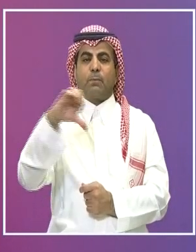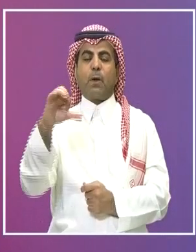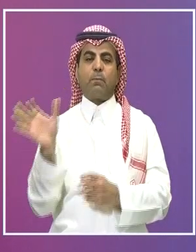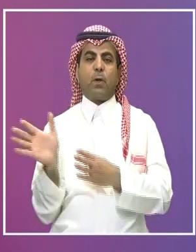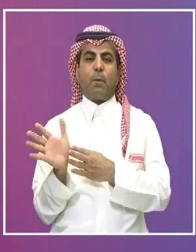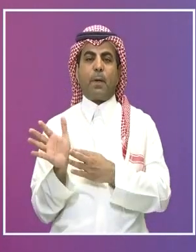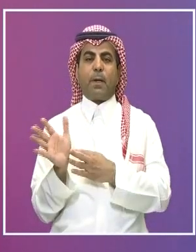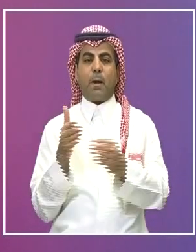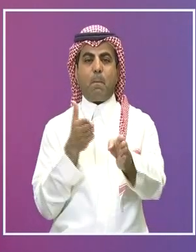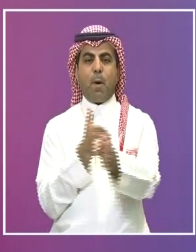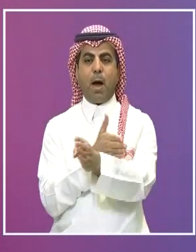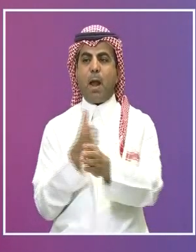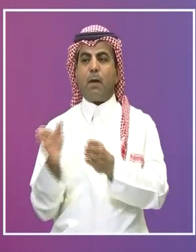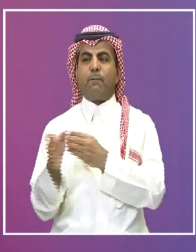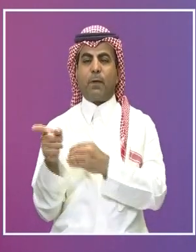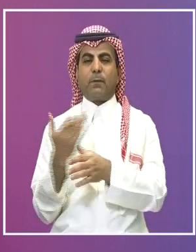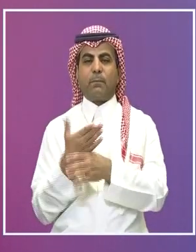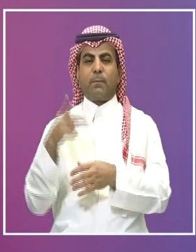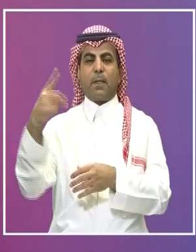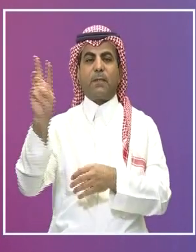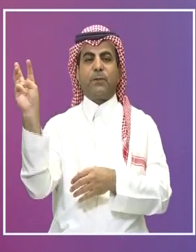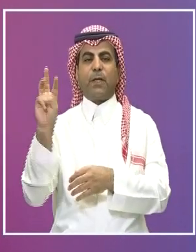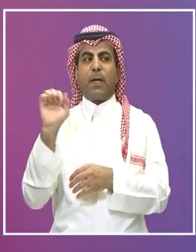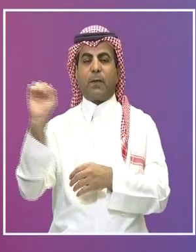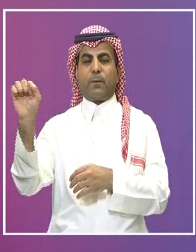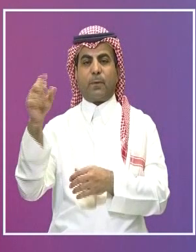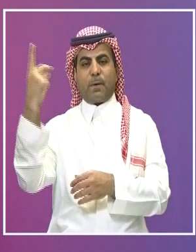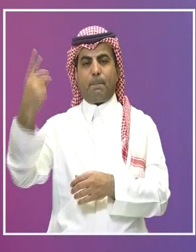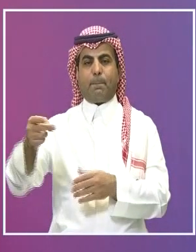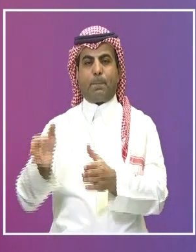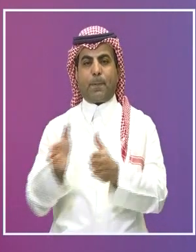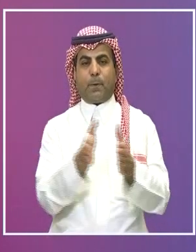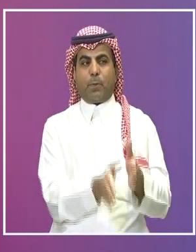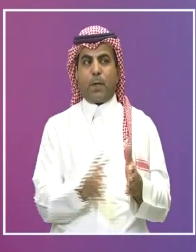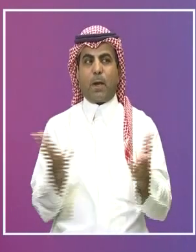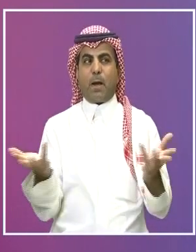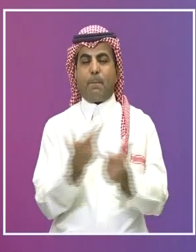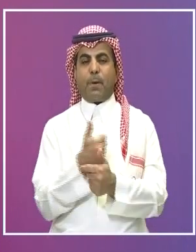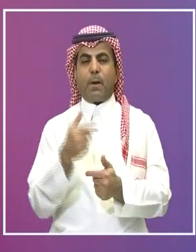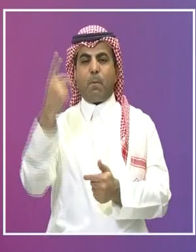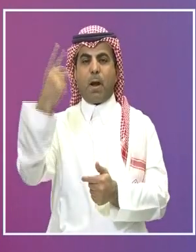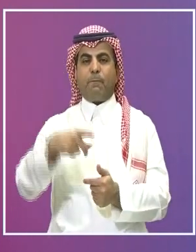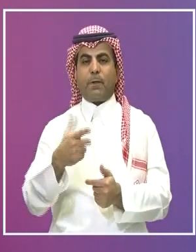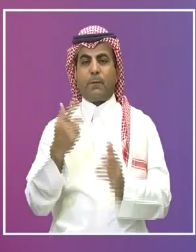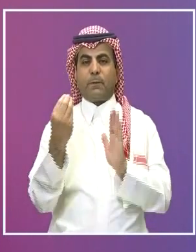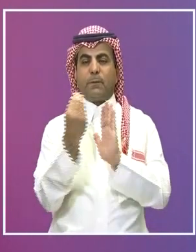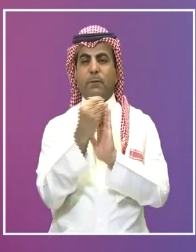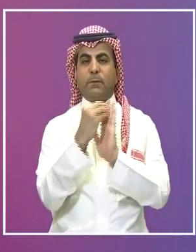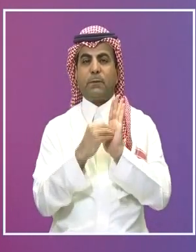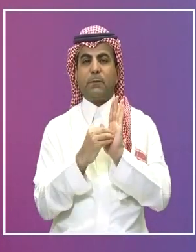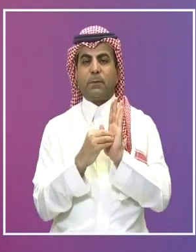8,945 مخالفة سجلت على منشآت القطاع الخاص. بالإضافة إلى ذلك بلغت عدد المخالفات التي سجلت